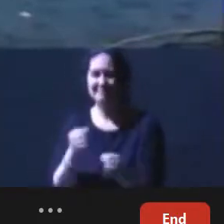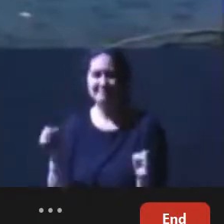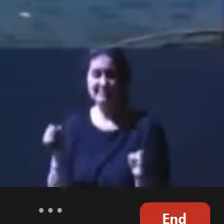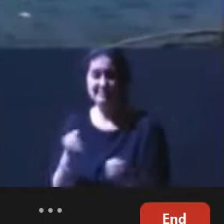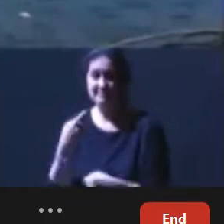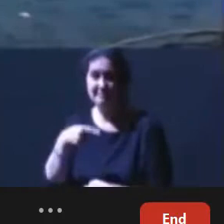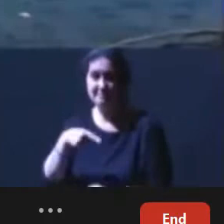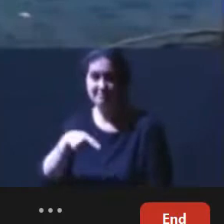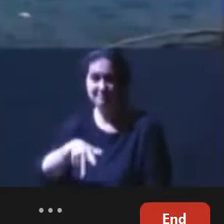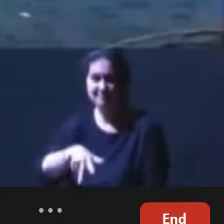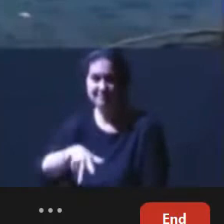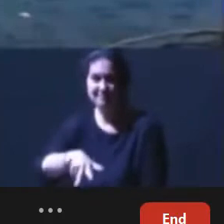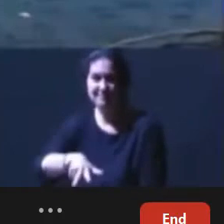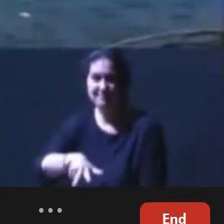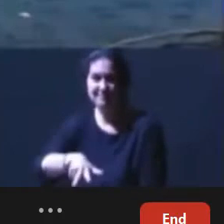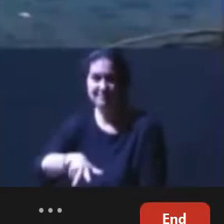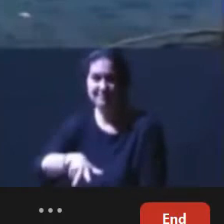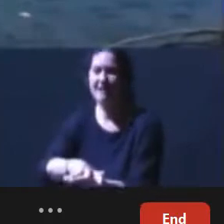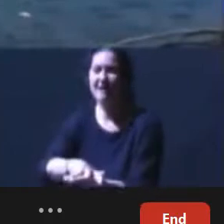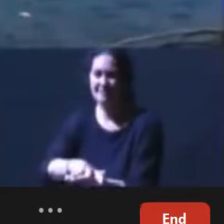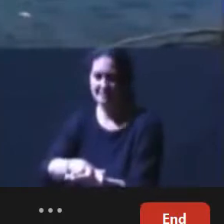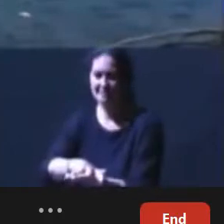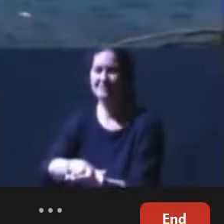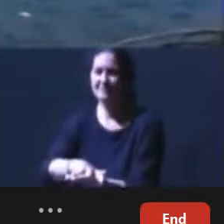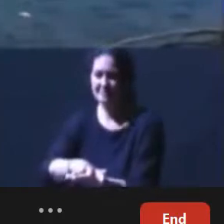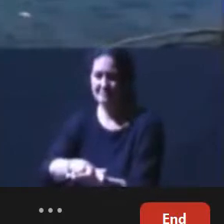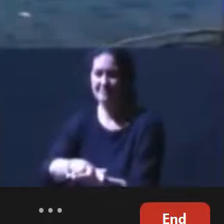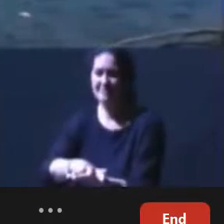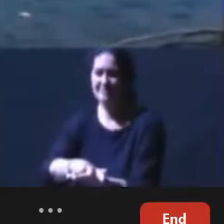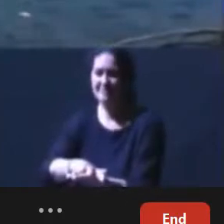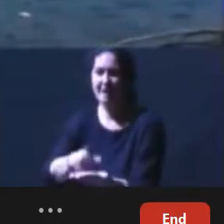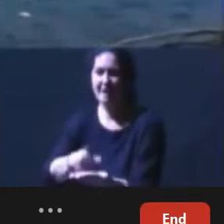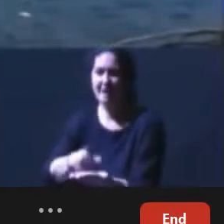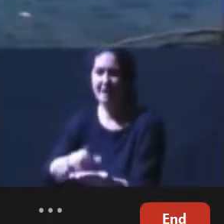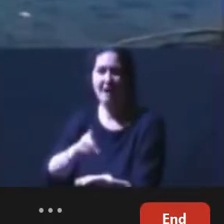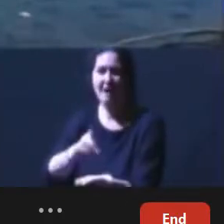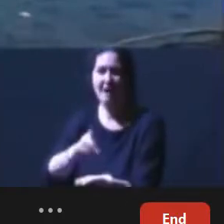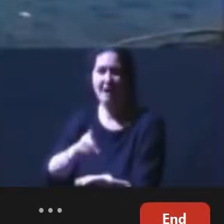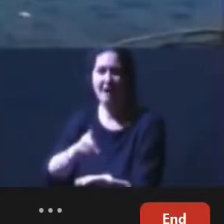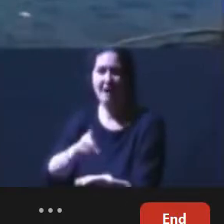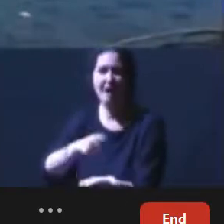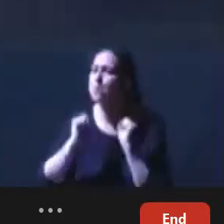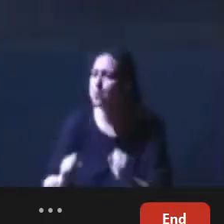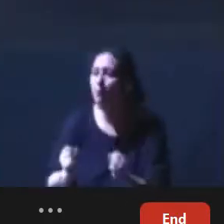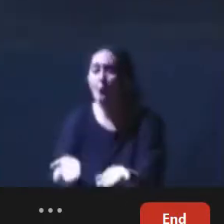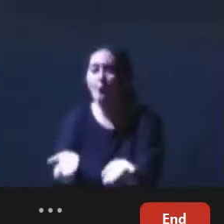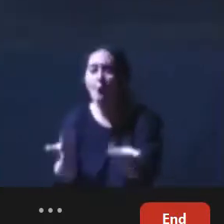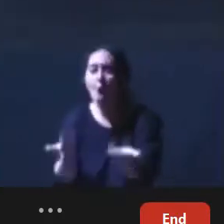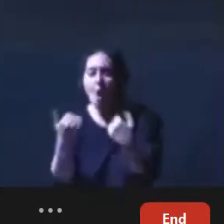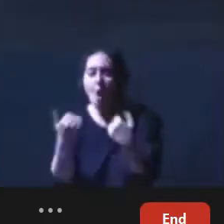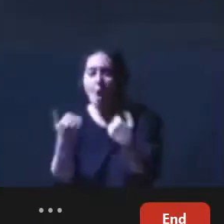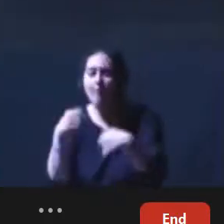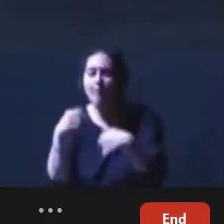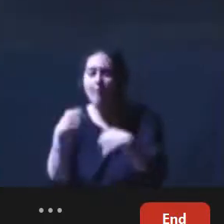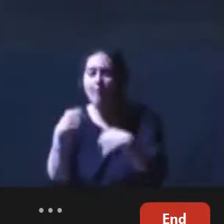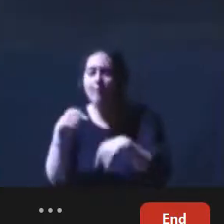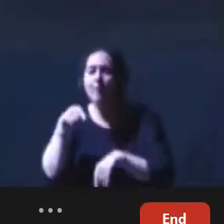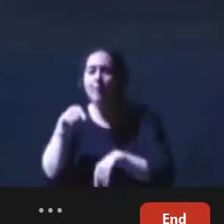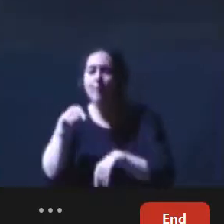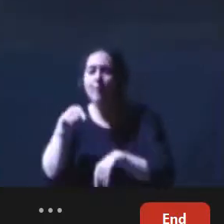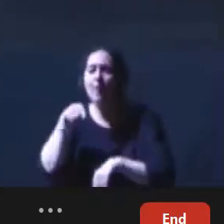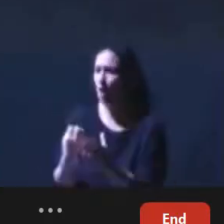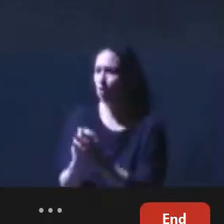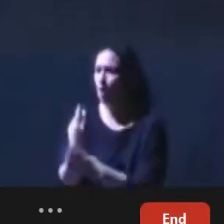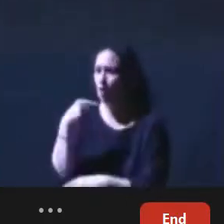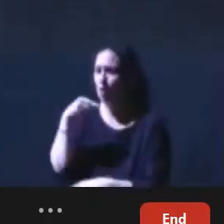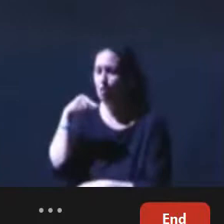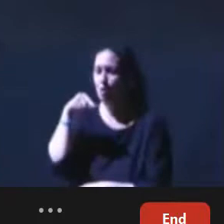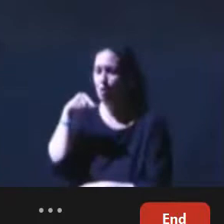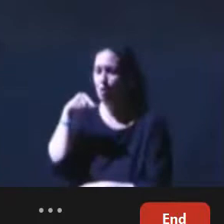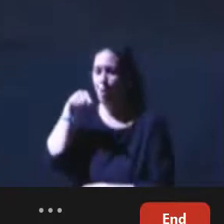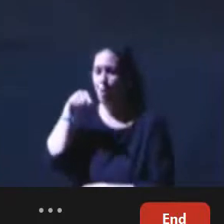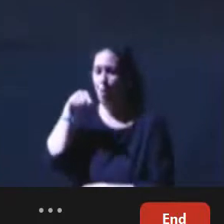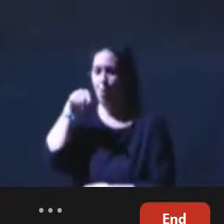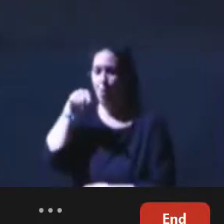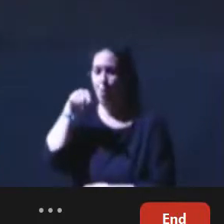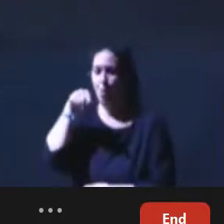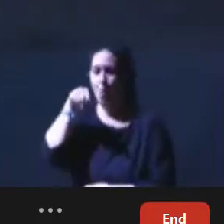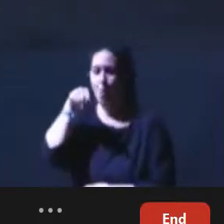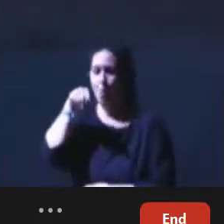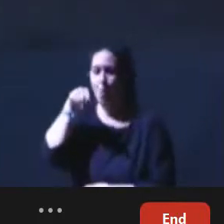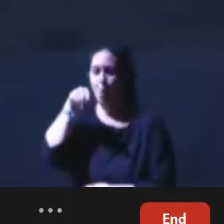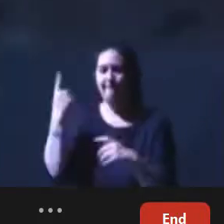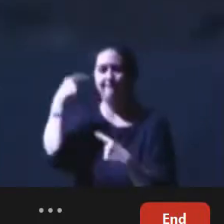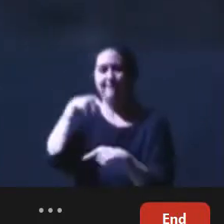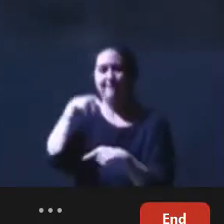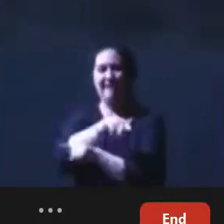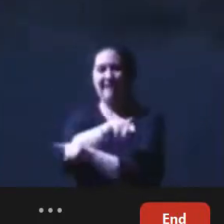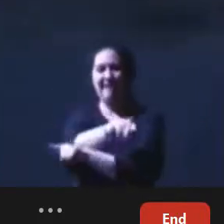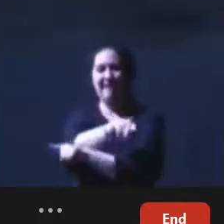cái nhà máy dành cho các bạn. Và cái những cái mà tôi vừa nói với các bạn đấy là những người bên trong chat là họ không hiểu gì. Đấy